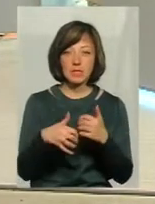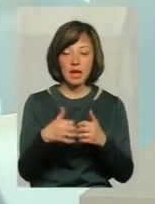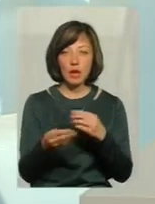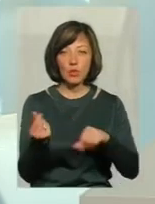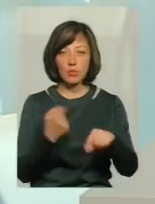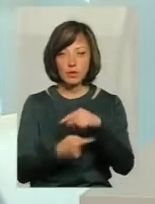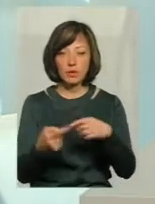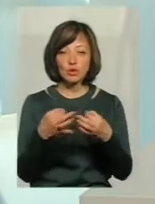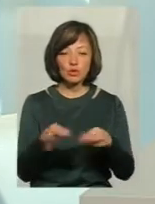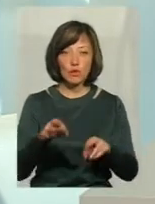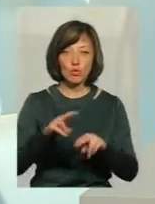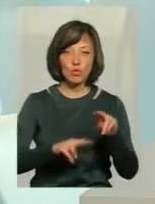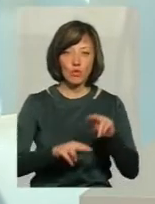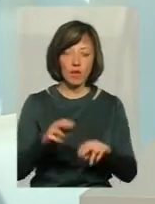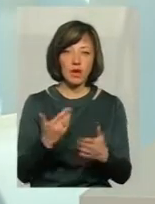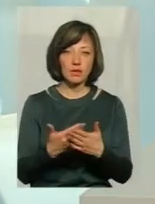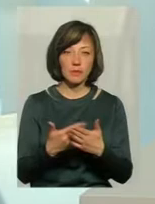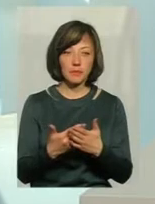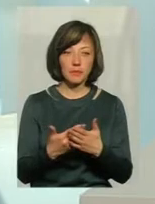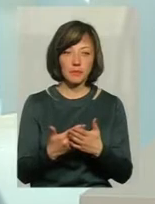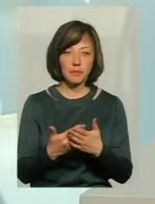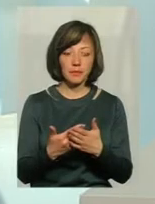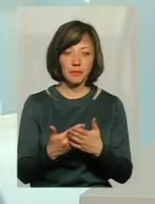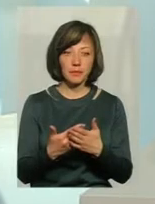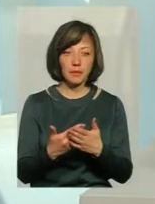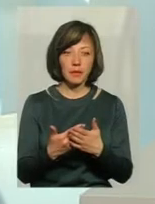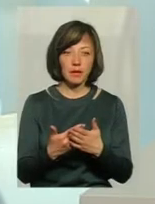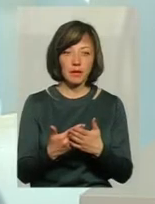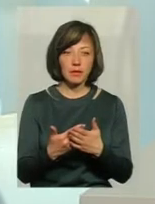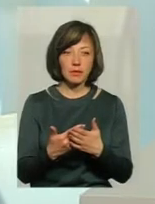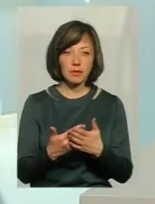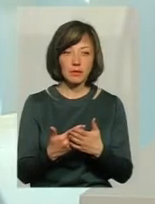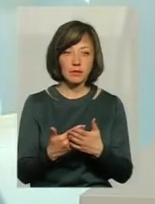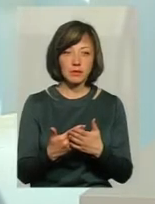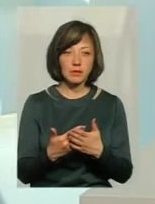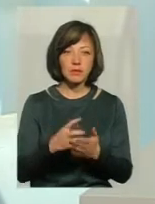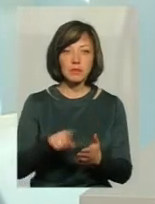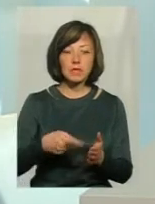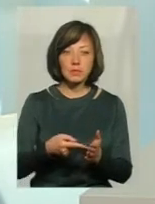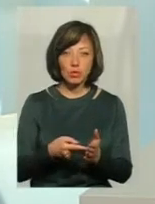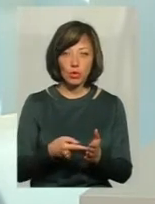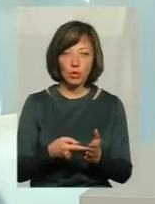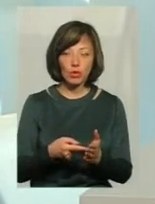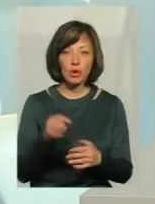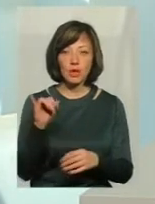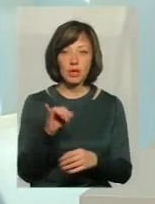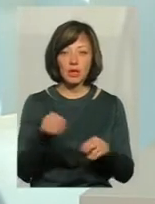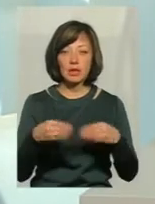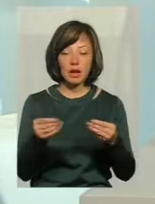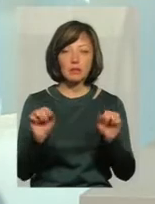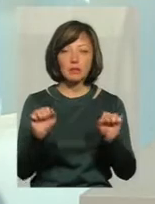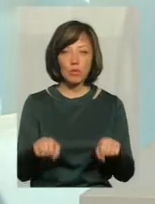дозволить будувати стійкому процесі місто і дати йому